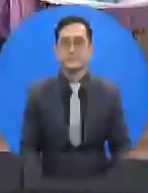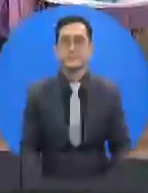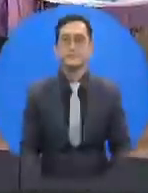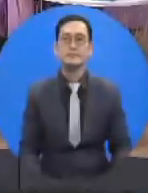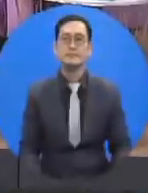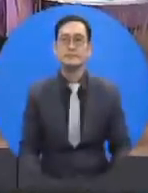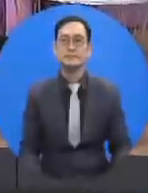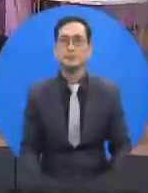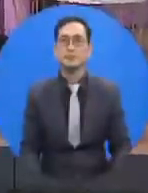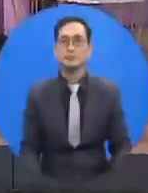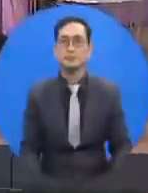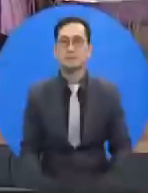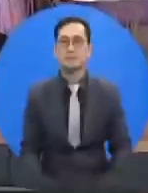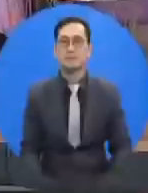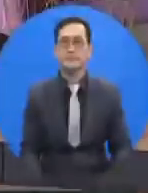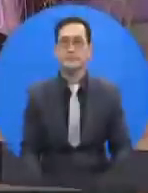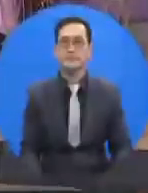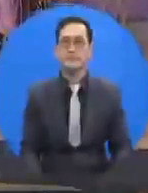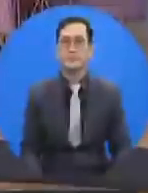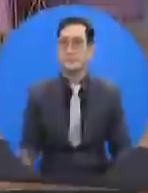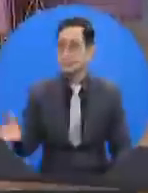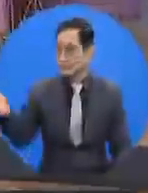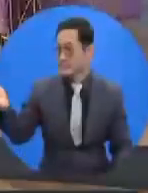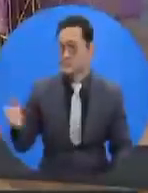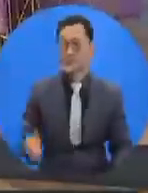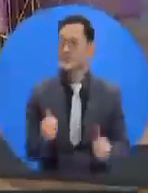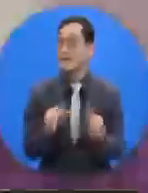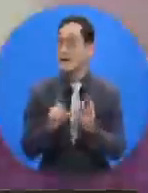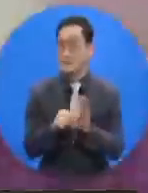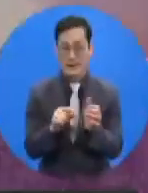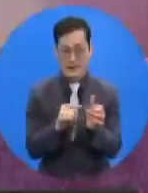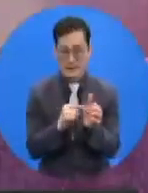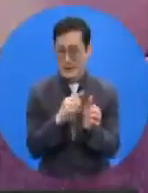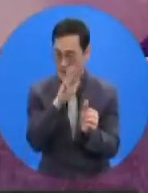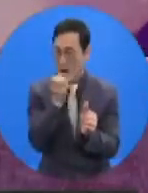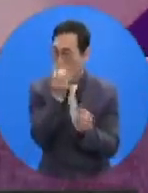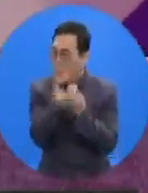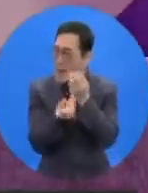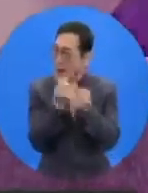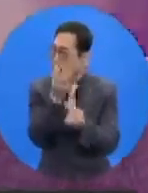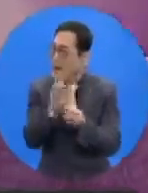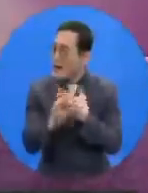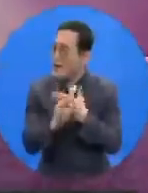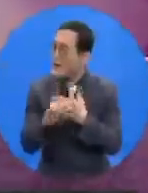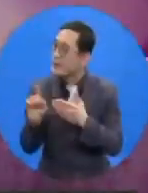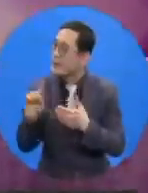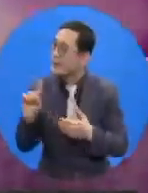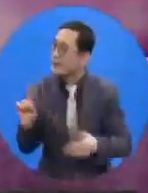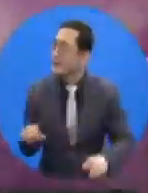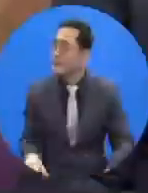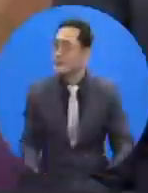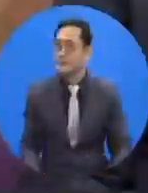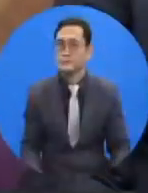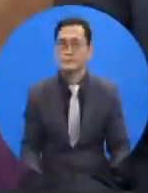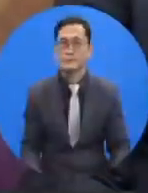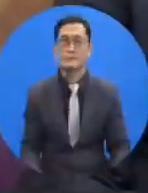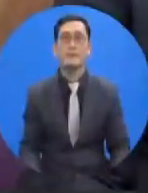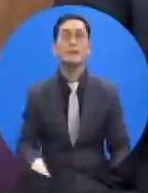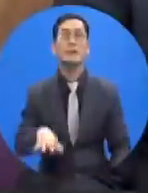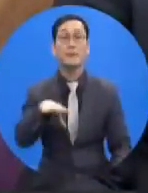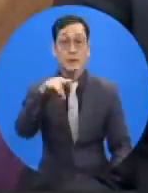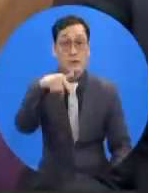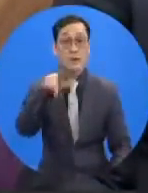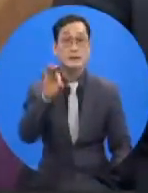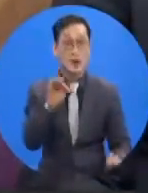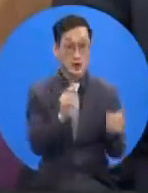나오셨는데 네네. 이게 재판에서 어떤 의미인 겁니까? 일단은 좀 정리를 갖다가 해야 되겠어요. 그 정경심 씨의